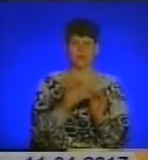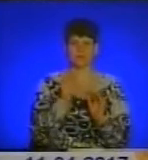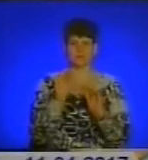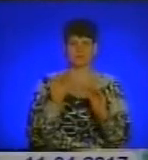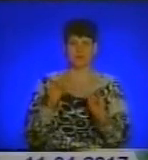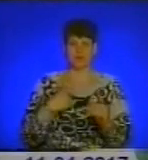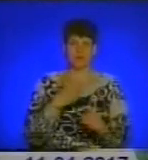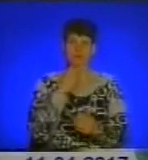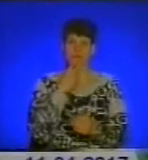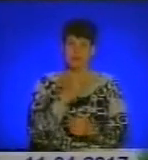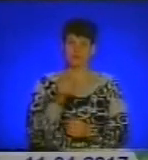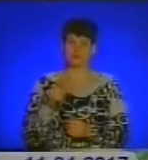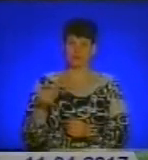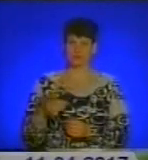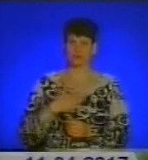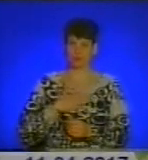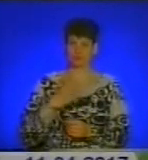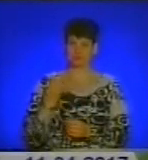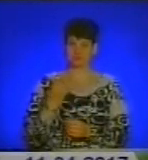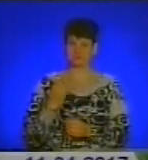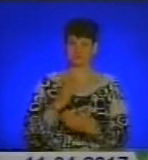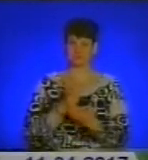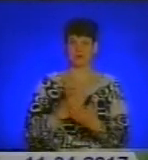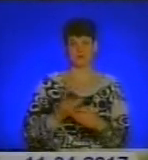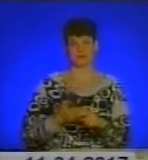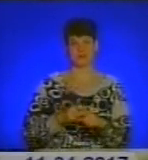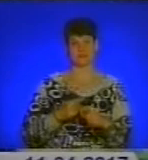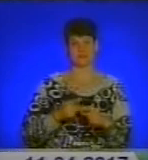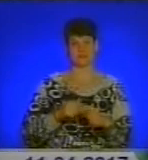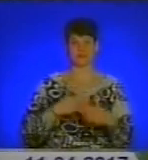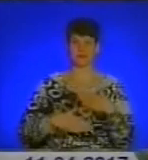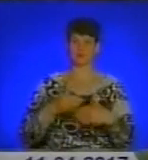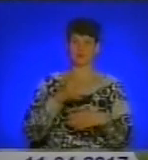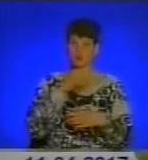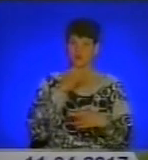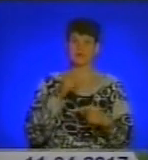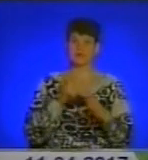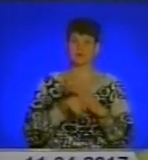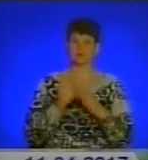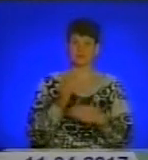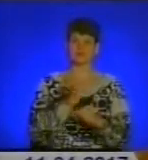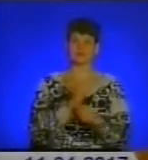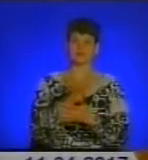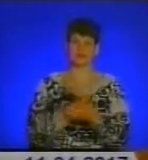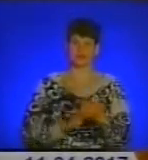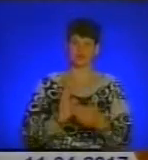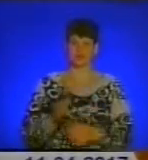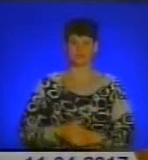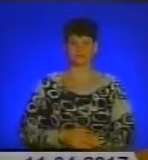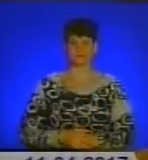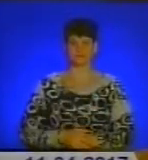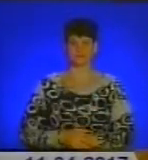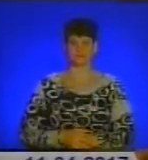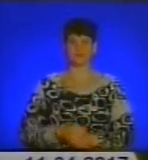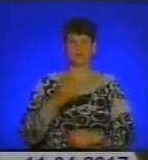я побачив, що люди моєю цікавляться, кажу, що мене дуже радує, значить подобається, значить будемо працювати далі. Коли